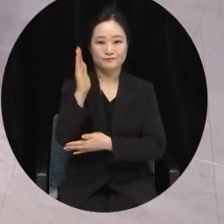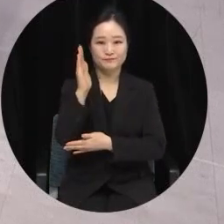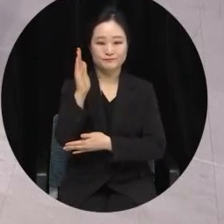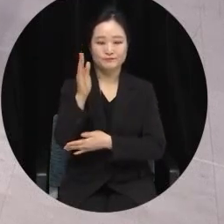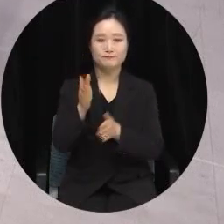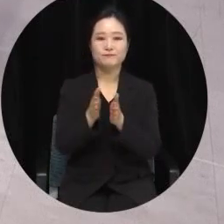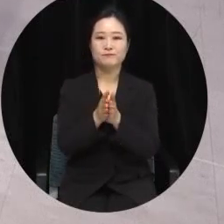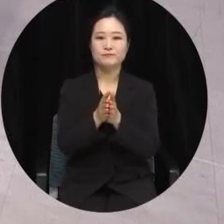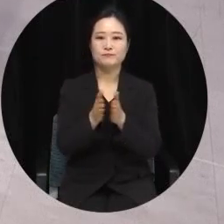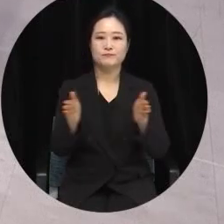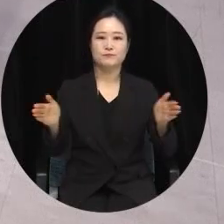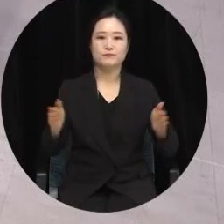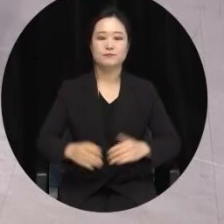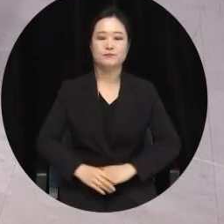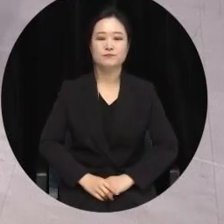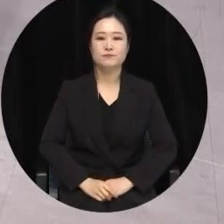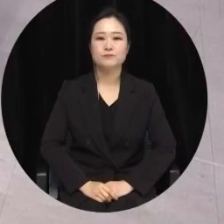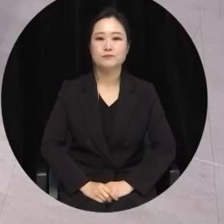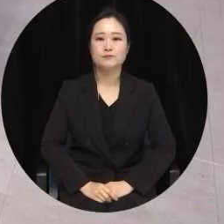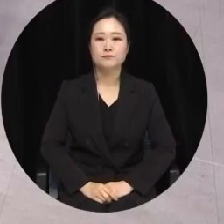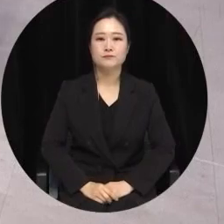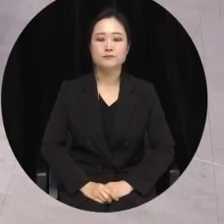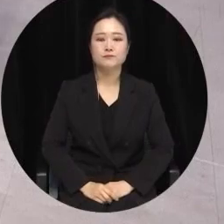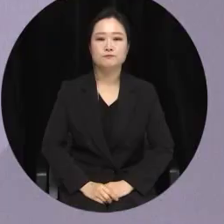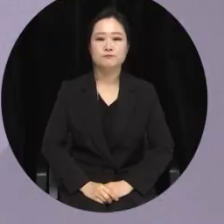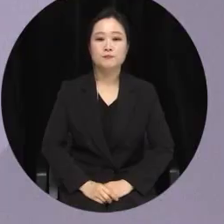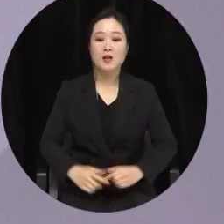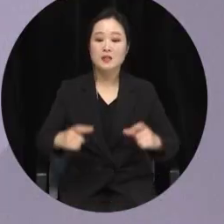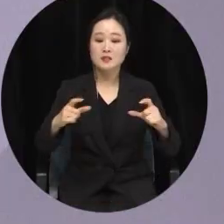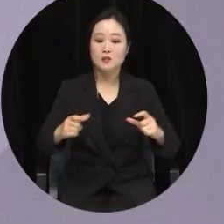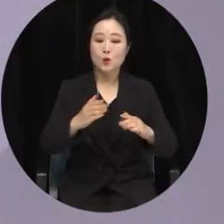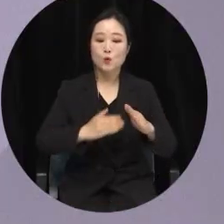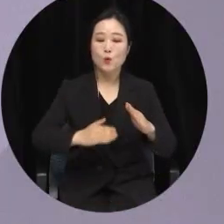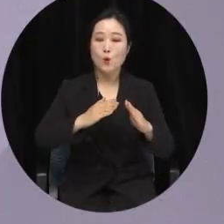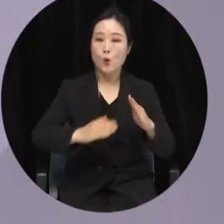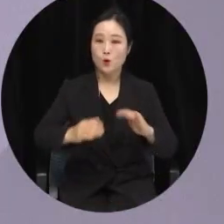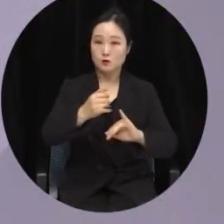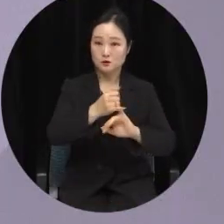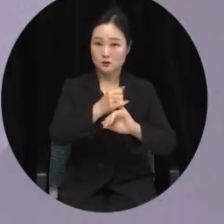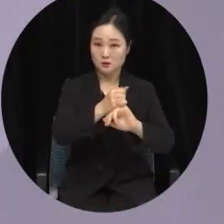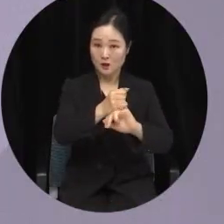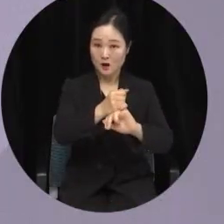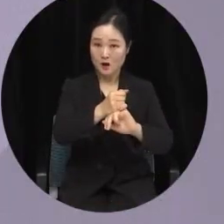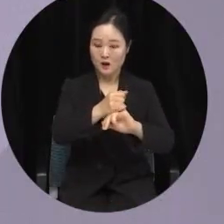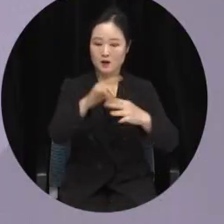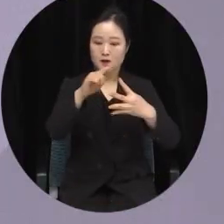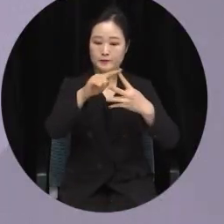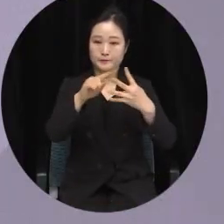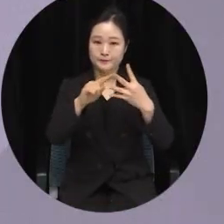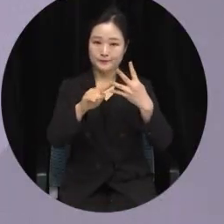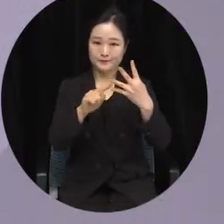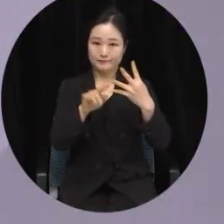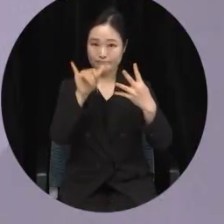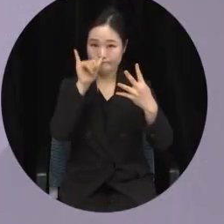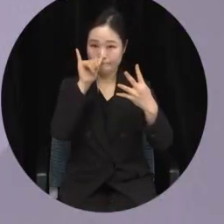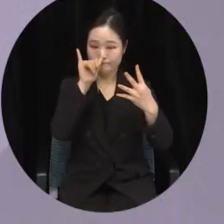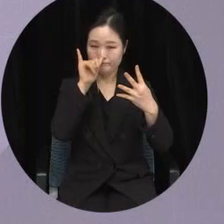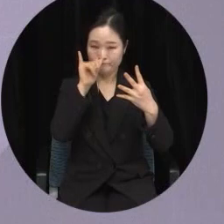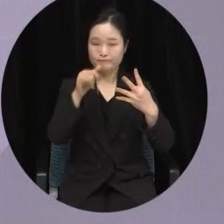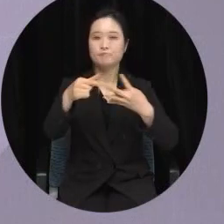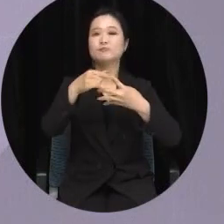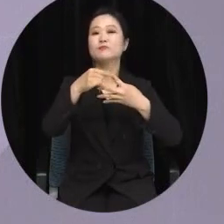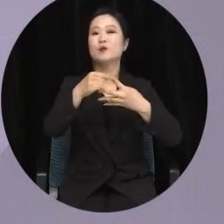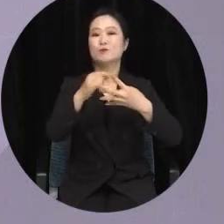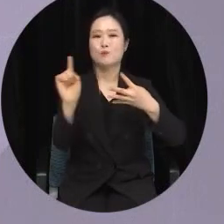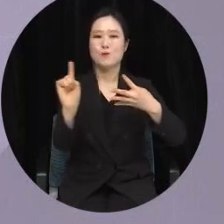이용선 후보 시작해 주시기 바랍니다. 네, 지역 공약에 크게 네 가지를 말씀드리고 싶습니다. 역시 첫